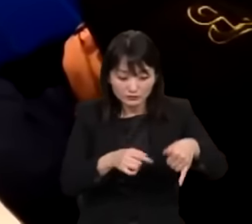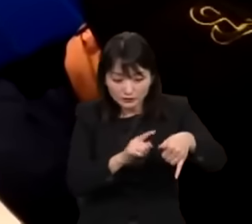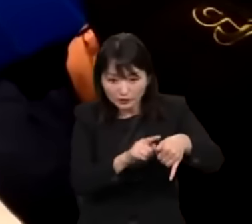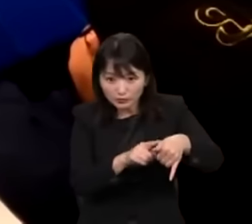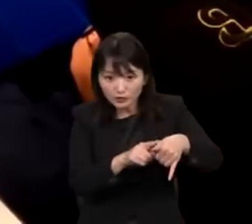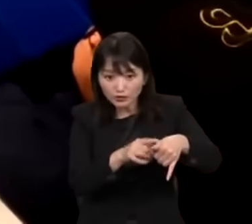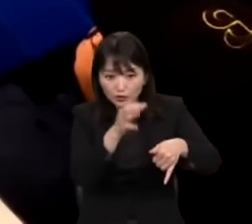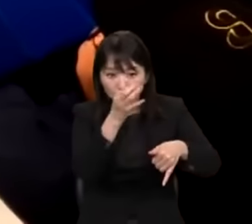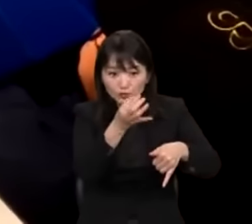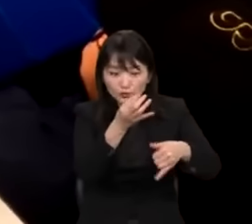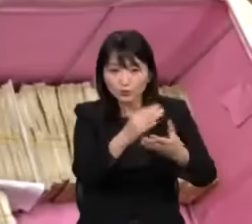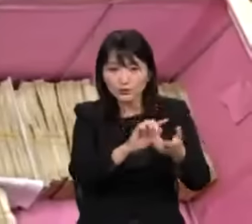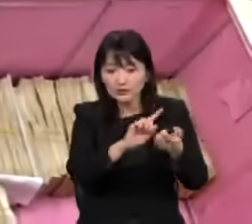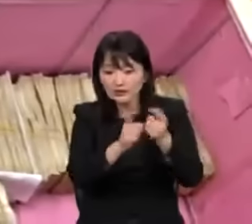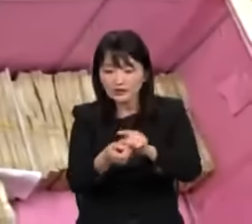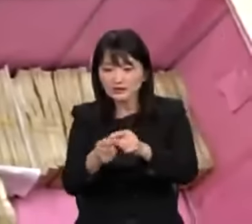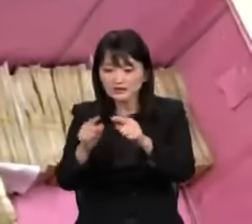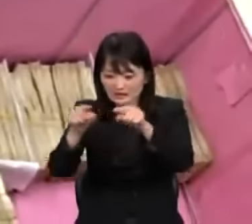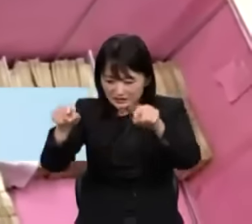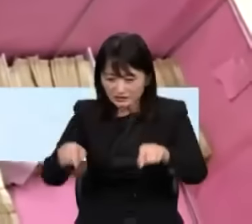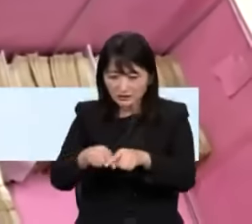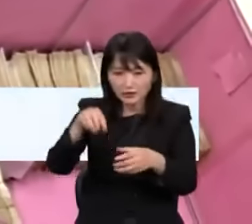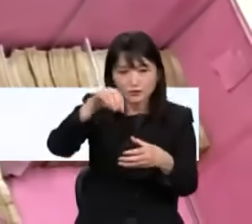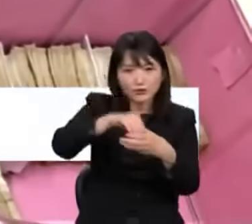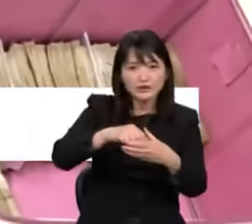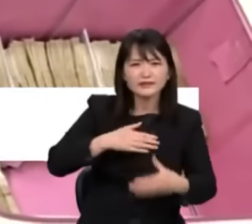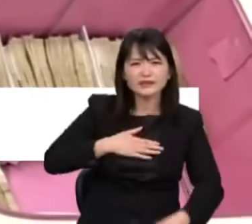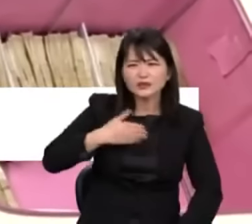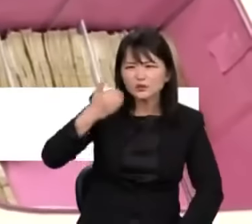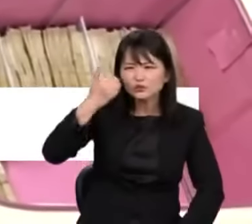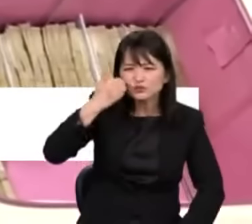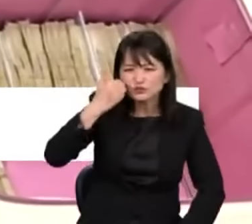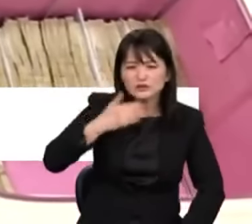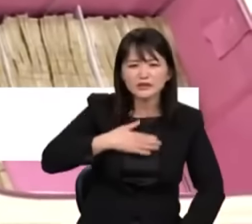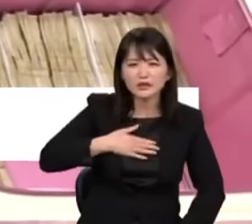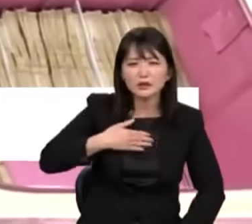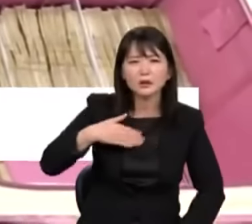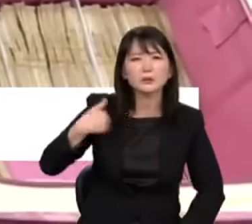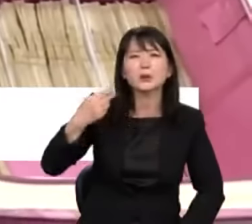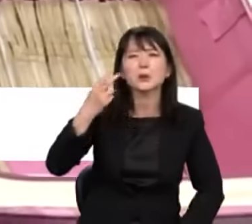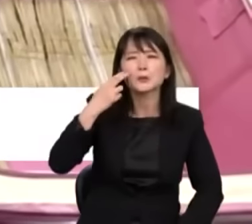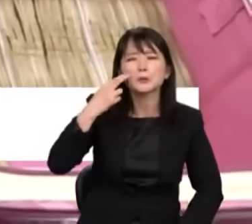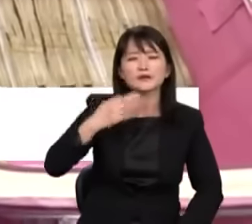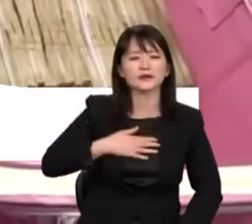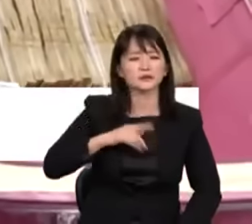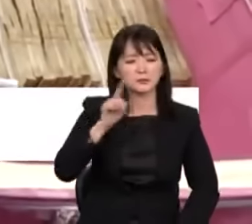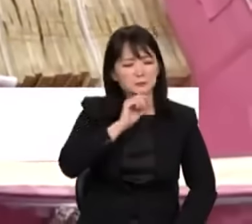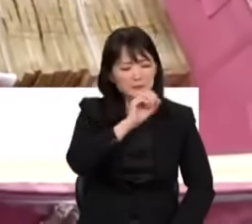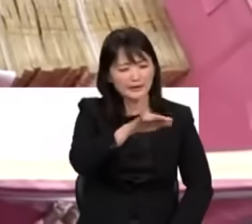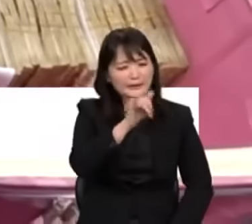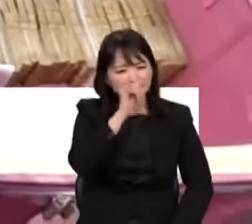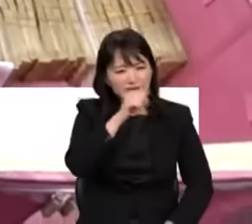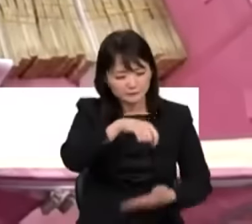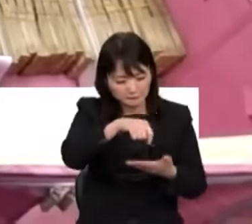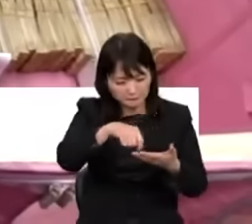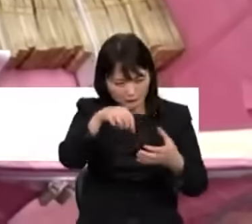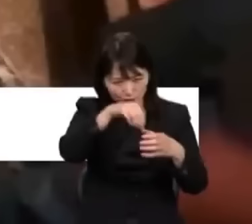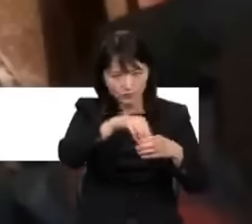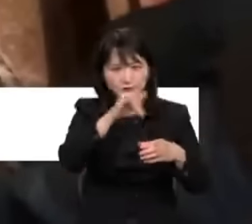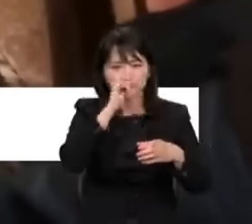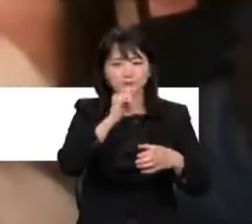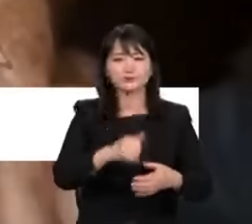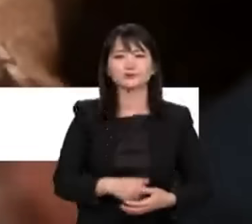용지가 채워져 있었고 내가 누군지 알아도 모른 척 하라 그러면 나도 아무 말도 하지 않을 것이라는 메모가 들어